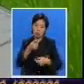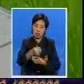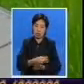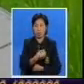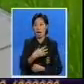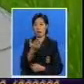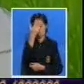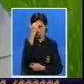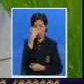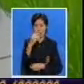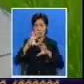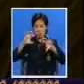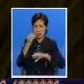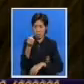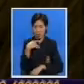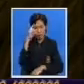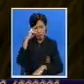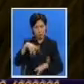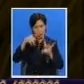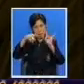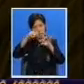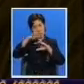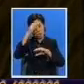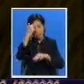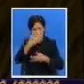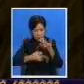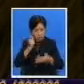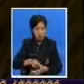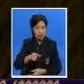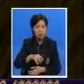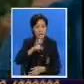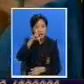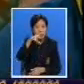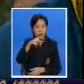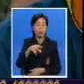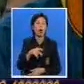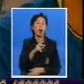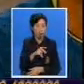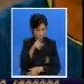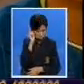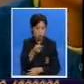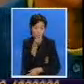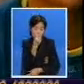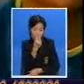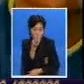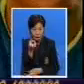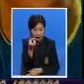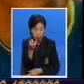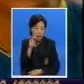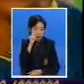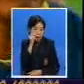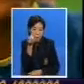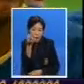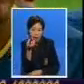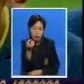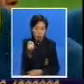ได้ 8,000 กว่าเอาจริงๆทำไมเหลือ 7,000 ครับ นะครับก็ต้องไปดูเรื่องความชื้นผมก็บอกว่าต่อไปนี้เนี่ยผมเป็นคนเซ็นประกาศราคาอ้างอิงน